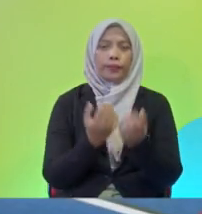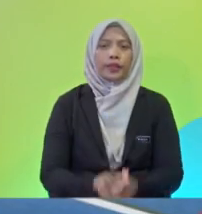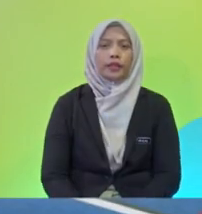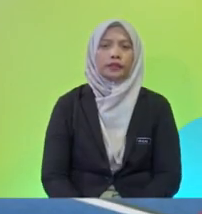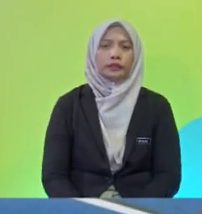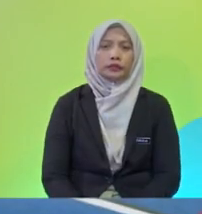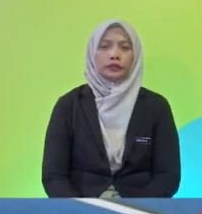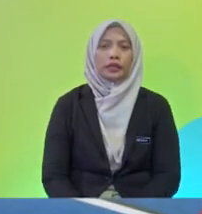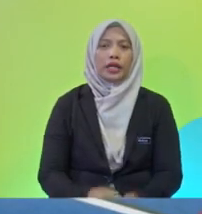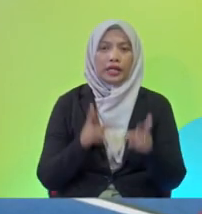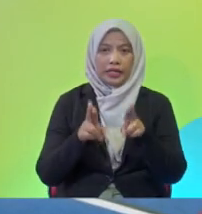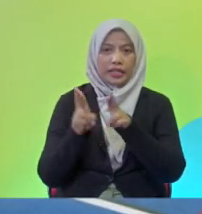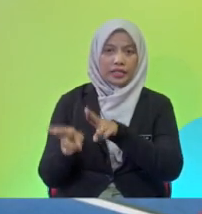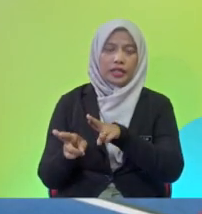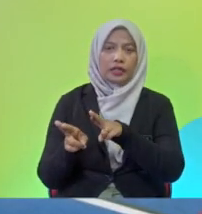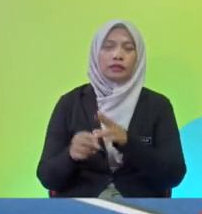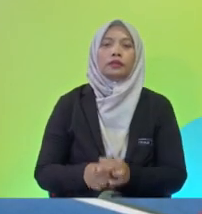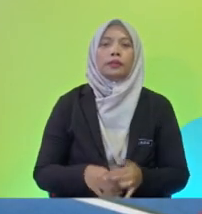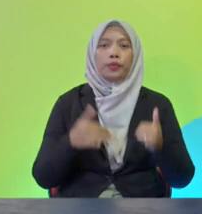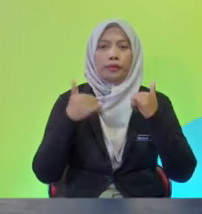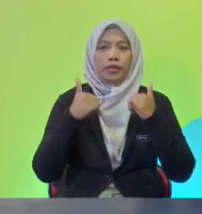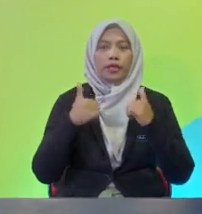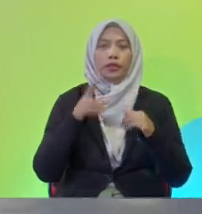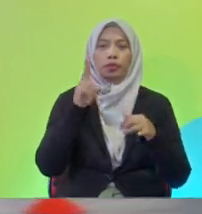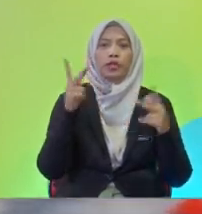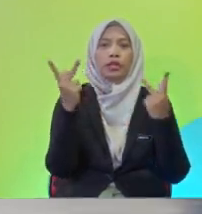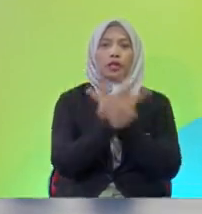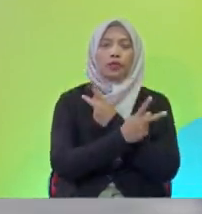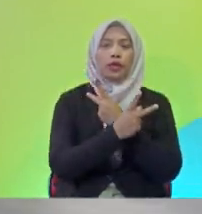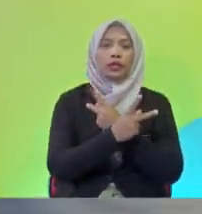Okey, rancang bagaimana kamu nak menyerang ni? Tinggal dua lawan dua.